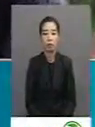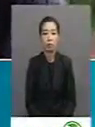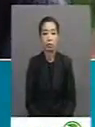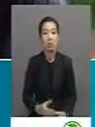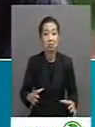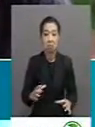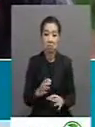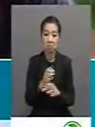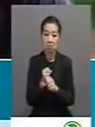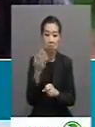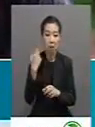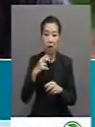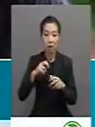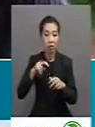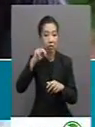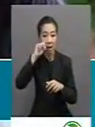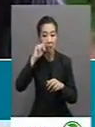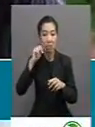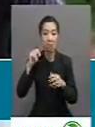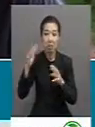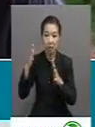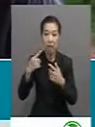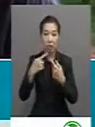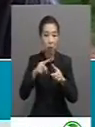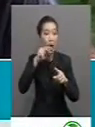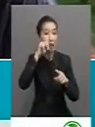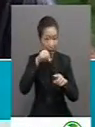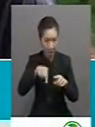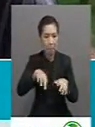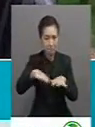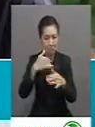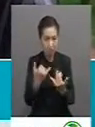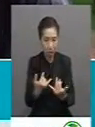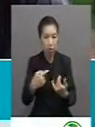คือสรุปแล้วเนี่ยเมื่อก่อนนี้ไม่มีน้ำแต่ปัจจุบันนี้น้ำมีใช้ตลอดแต่ใช้ไม่ได